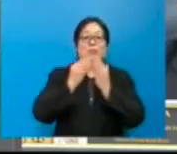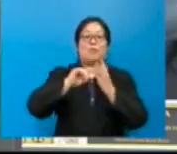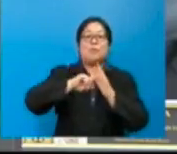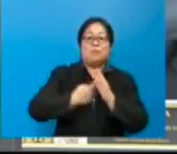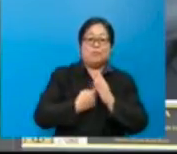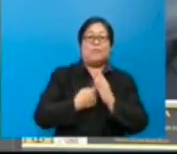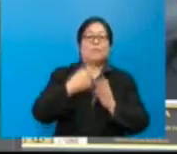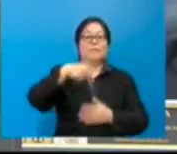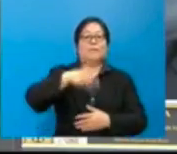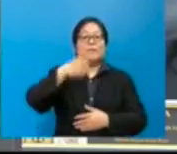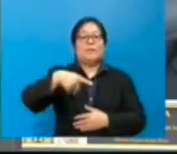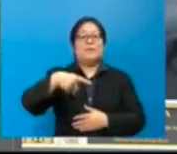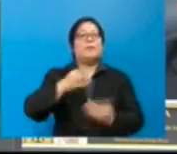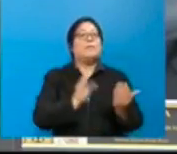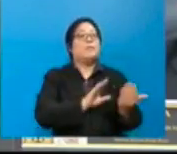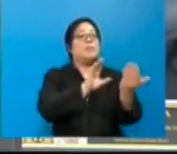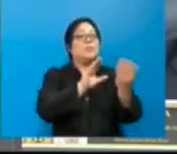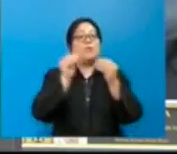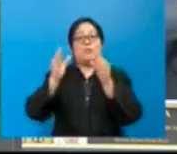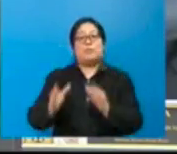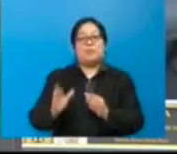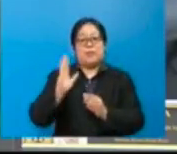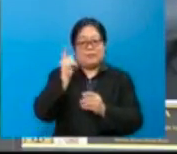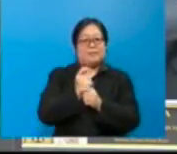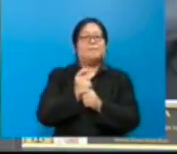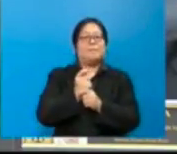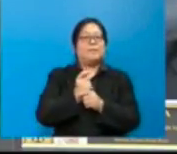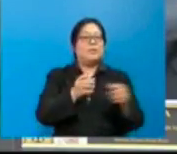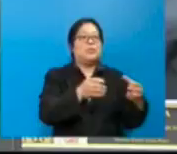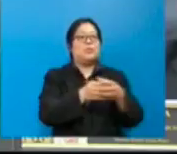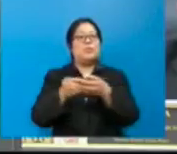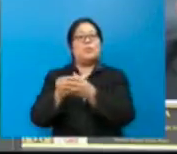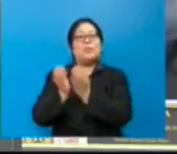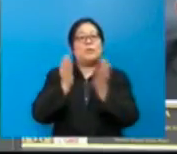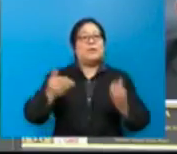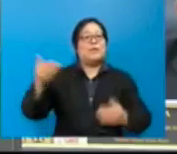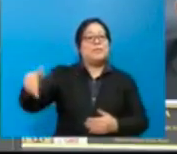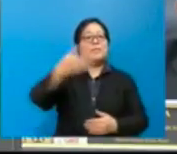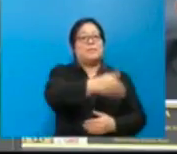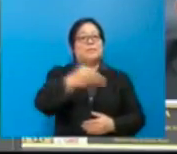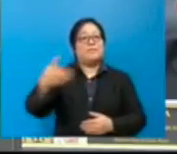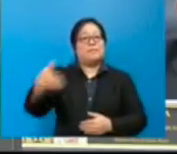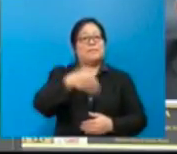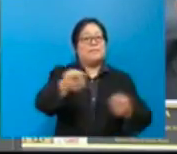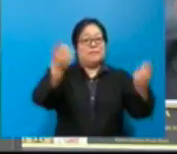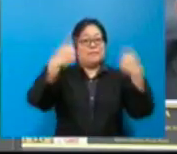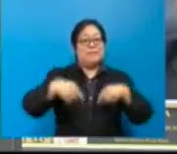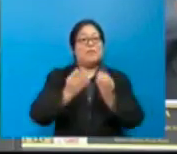untuk PDP bersemuka, guru akan menetapkan kumpulan murid dan giliran mereka untuk